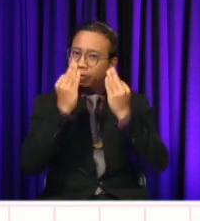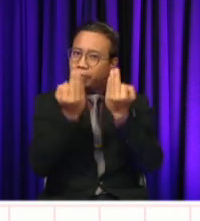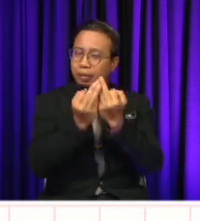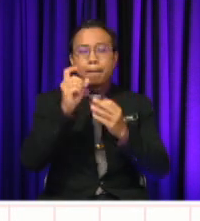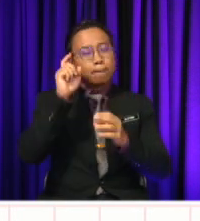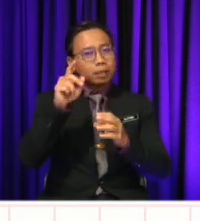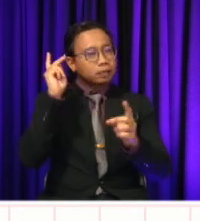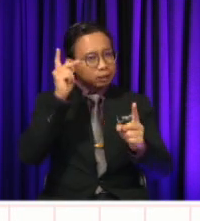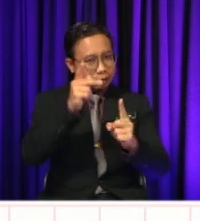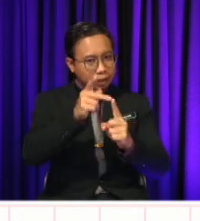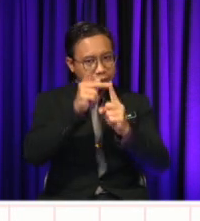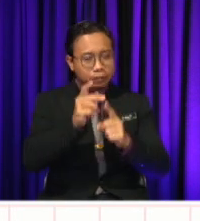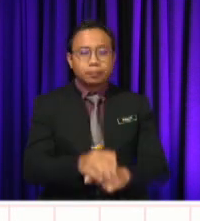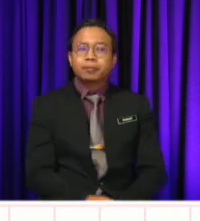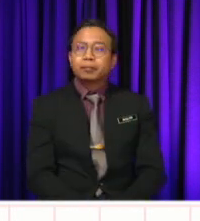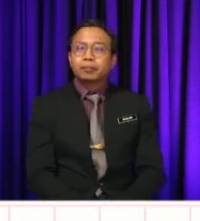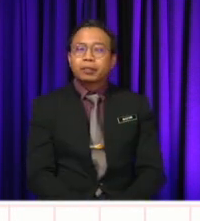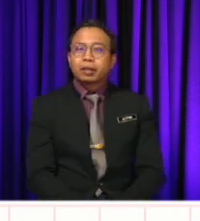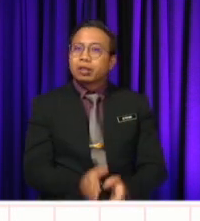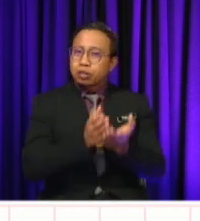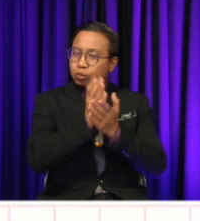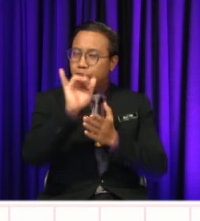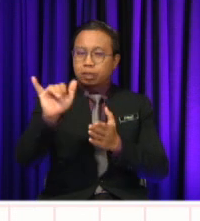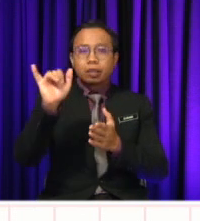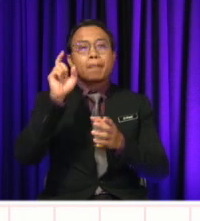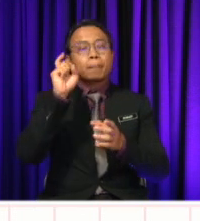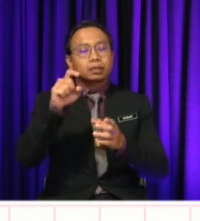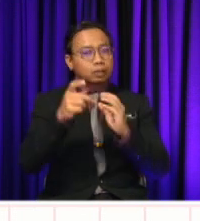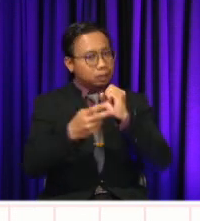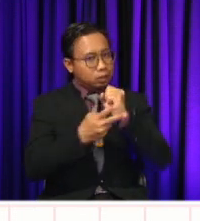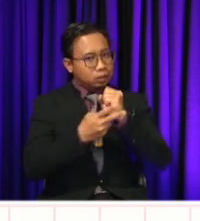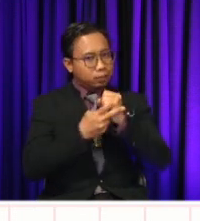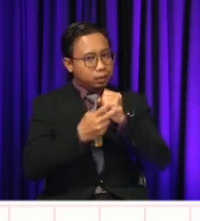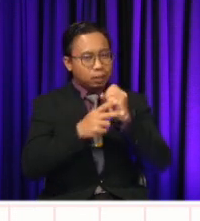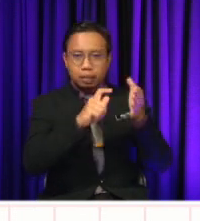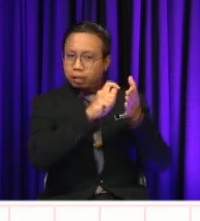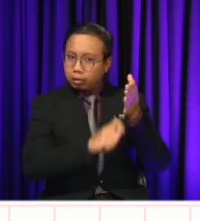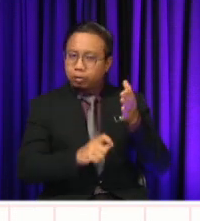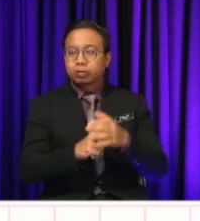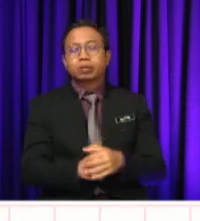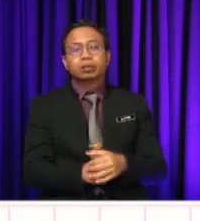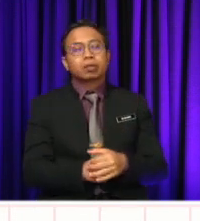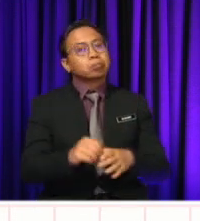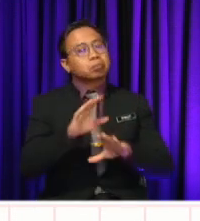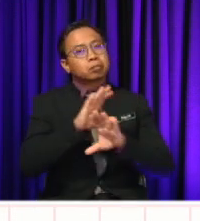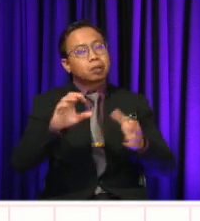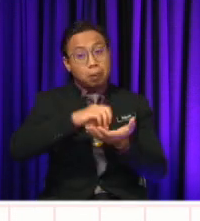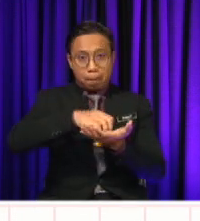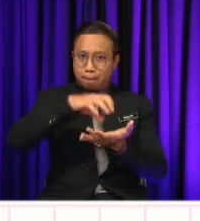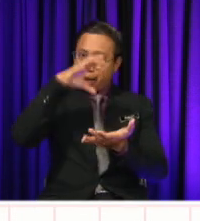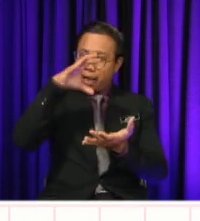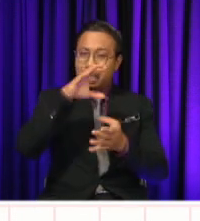spesifik dan seterusnya mestilah menjinakkan kos kita tidaklah mau terlalu mahal